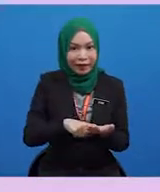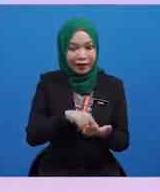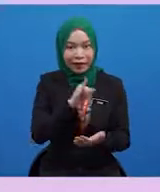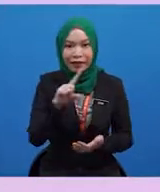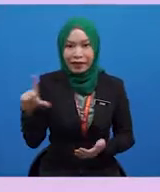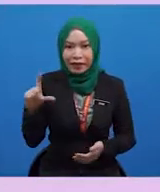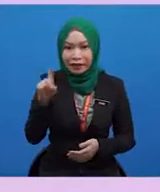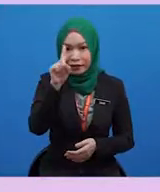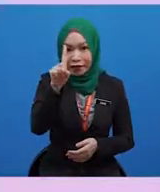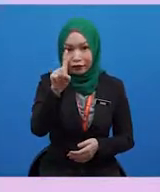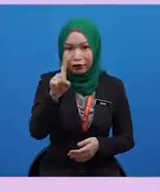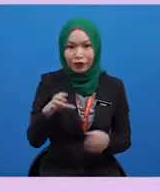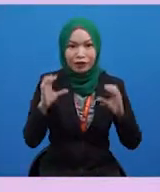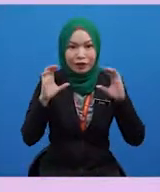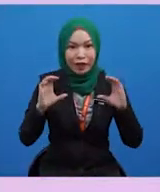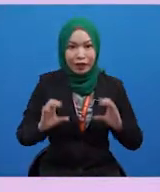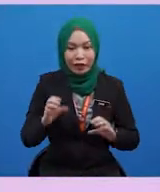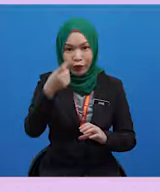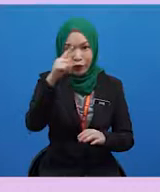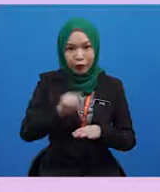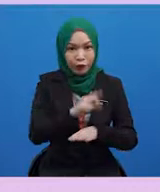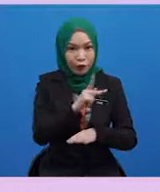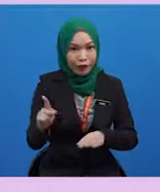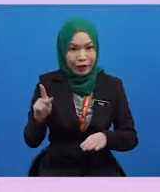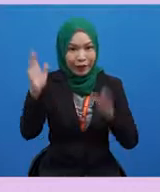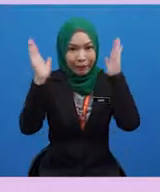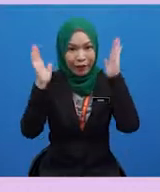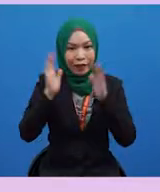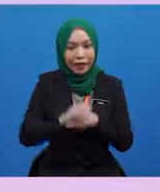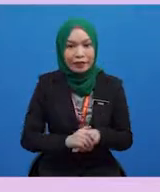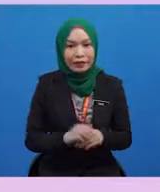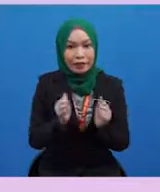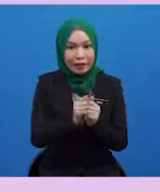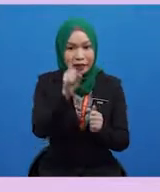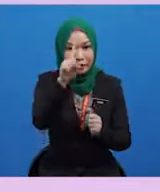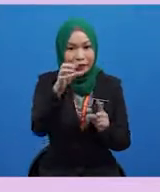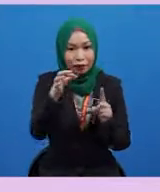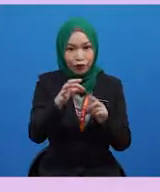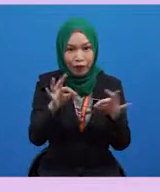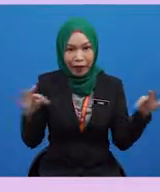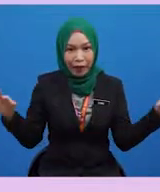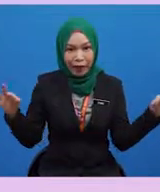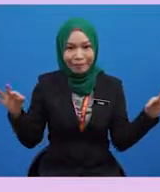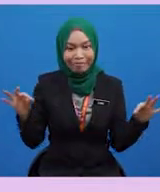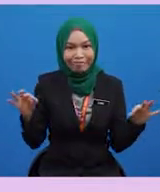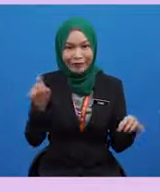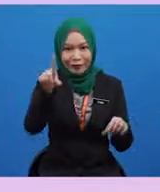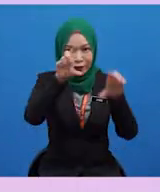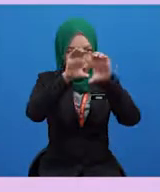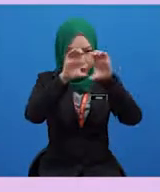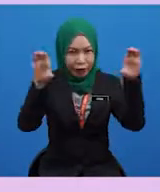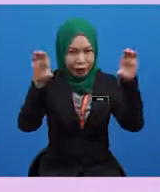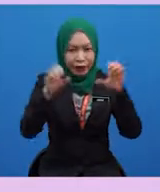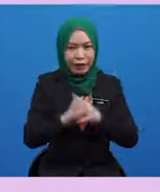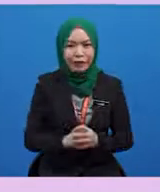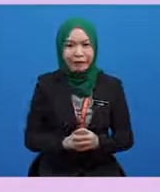unit penggunaan bahasa yang melebihi batas ayat, iaitu satu perenggan. Terbina daripada jalinan ayat